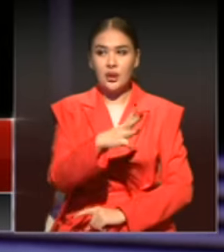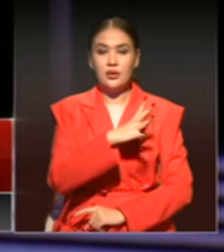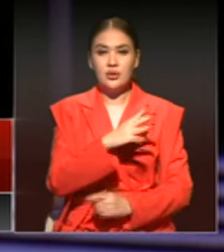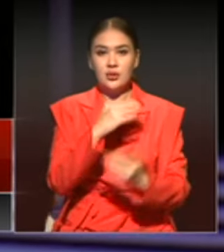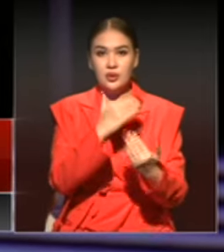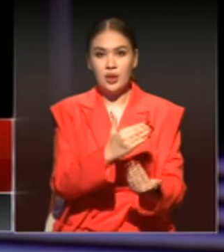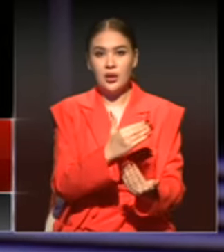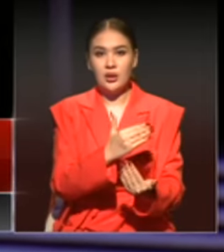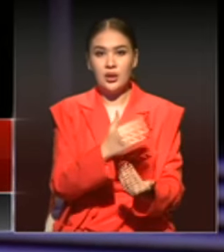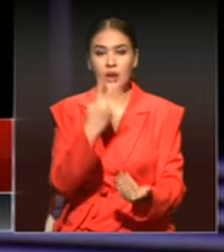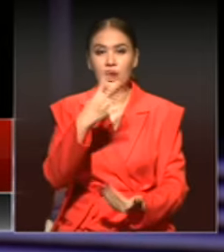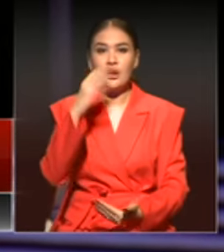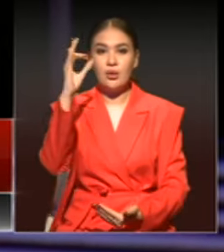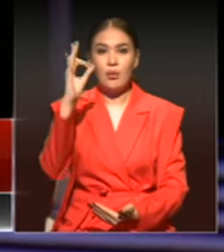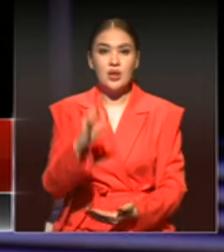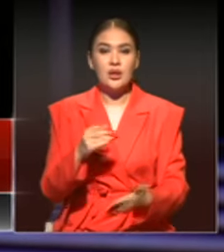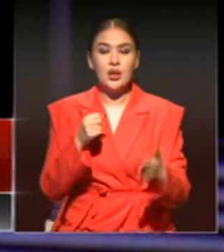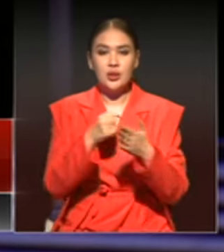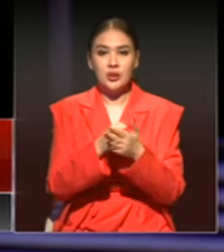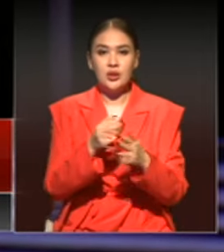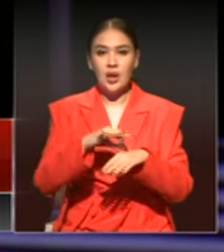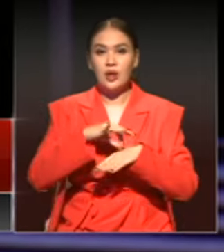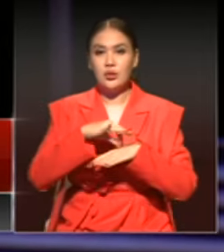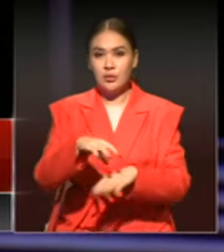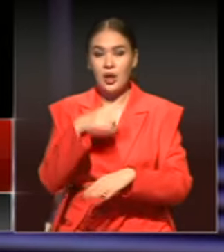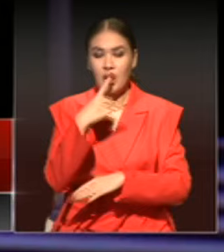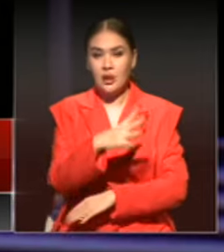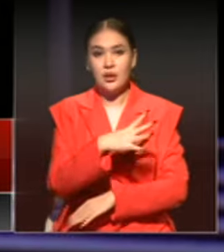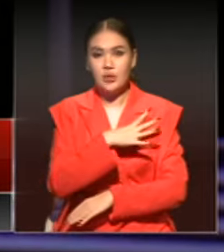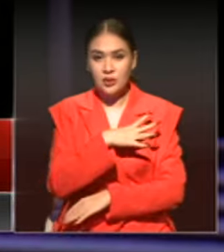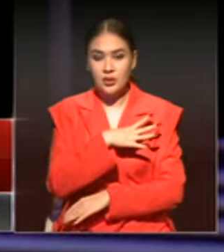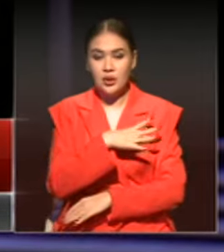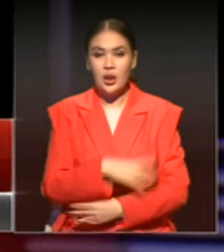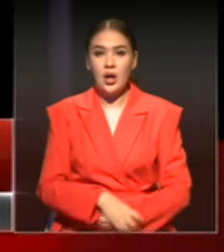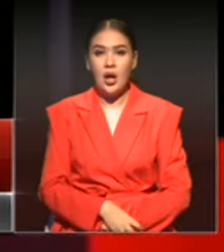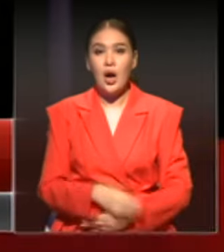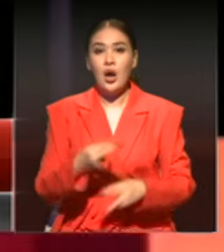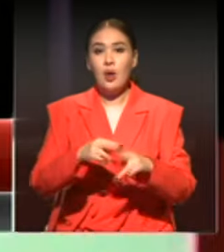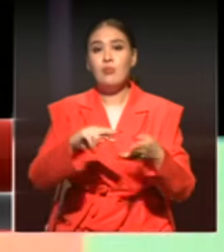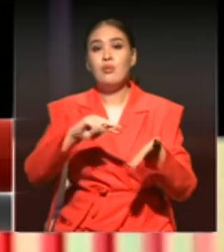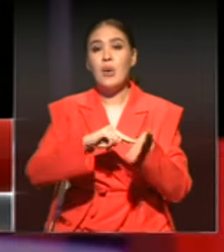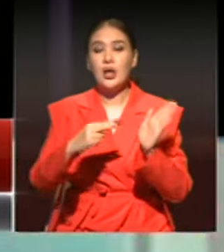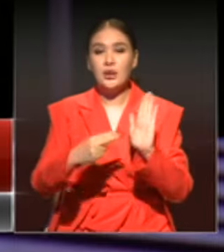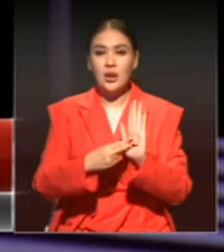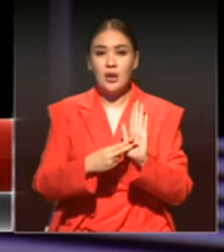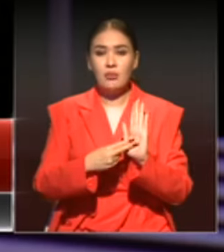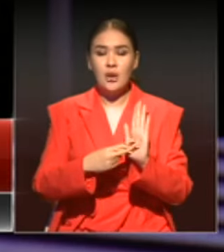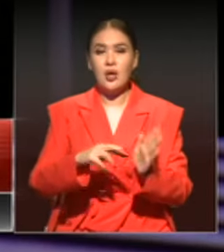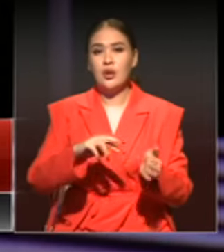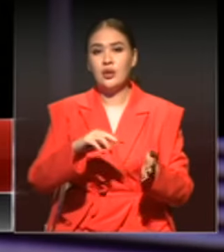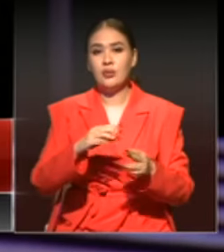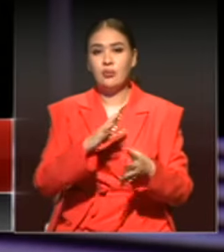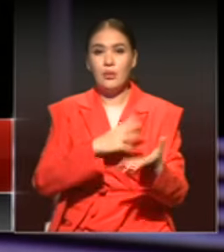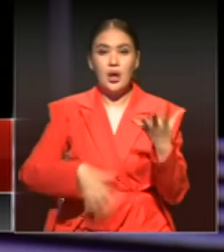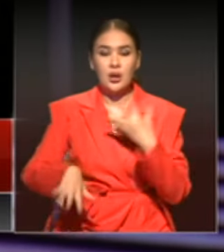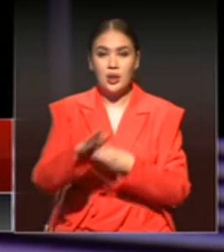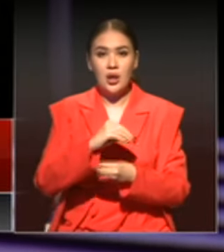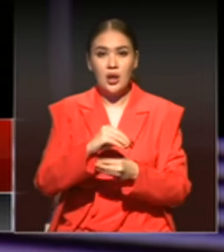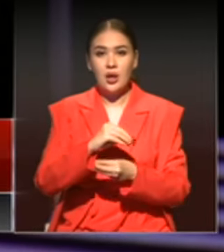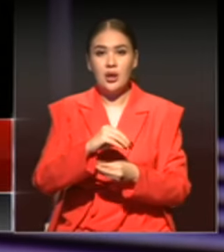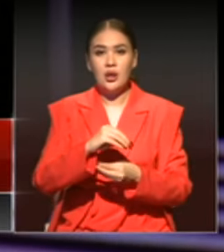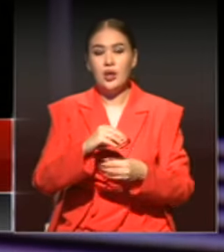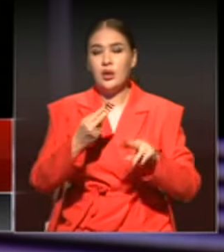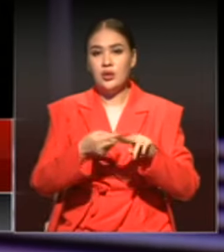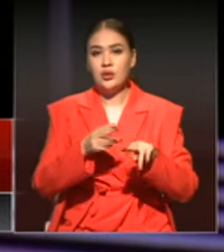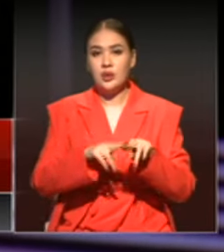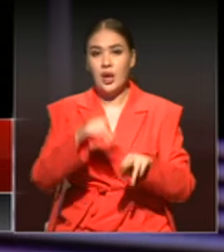таяу уақытта 40%-ға дейін жеткіземіз деп тұр ғой. Бірақ бұл бағдарламаның негізгі тұжырымдамасы, негізгі концепциясы мынадай болған. Жер